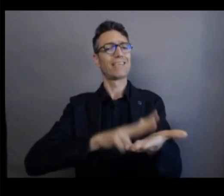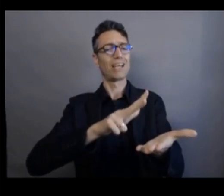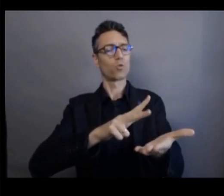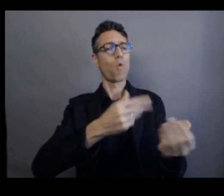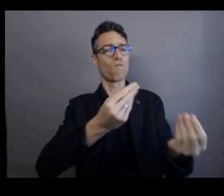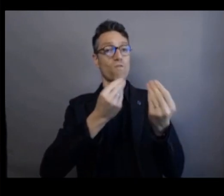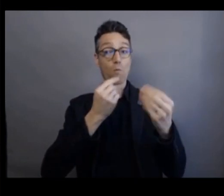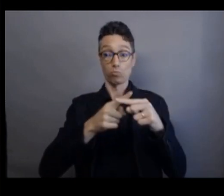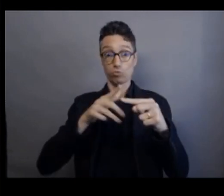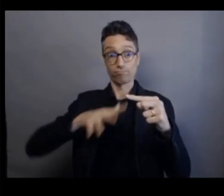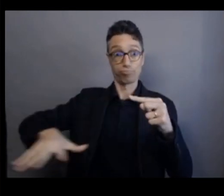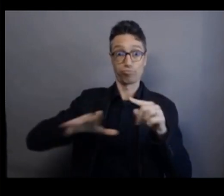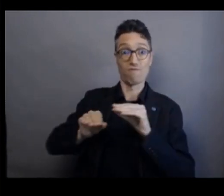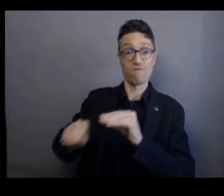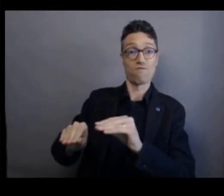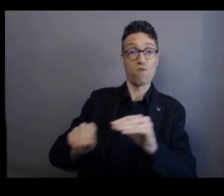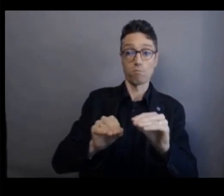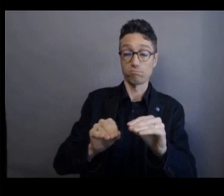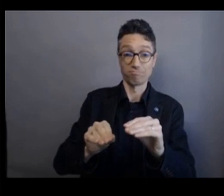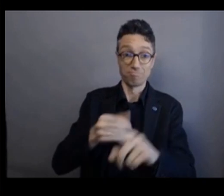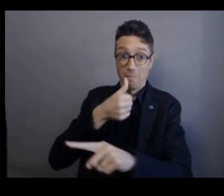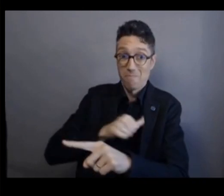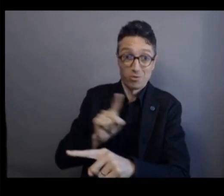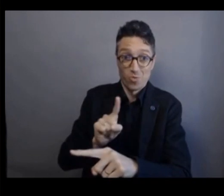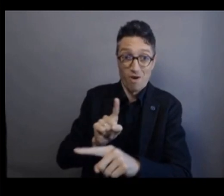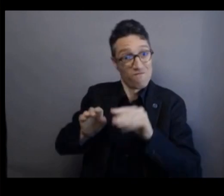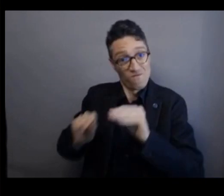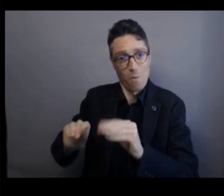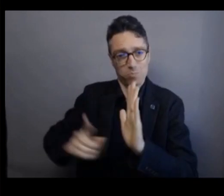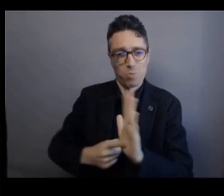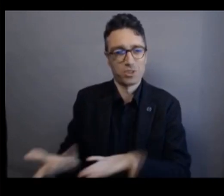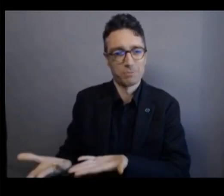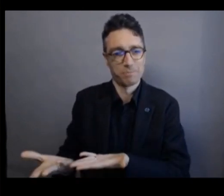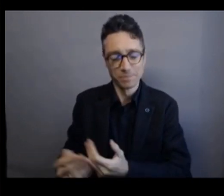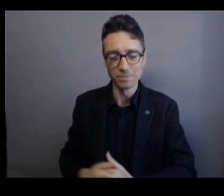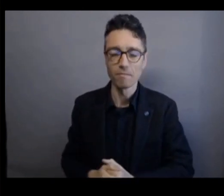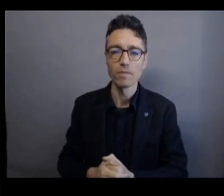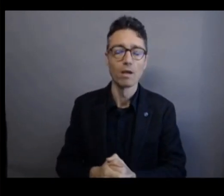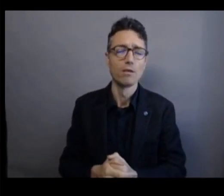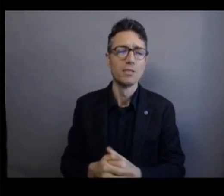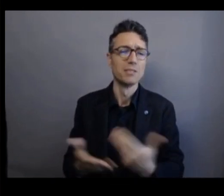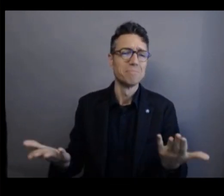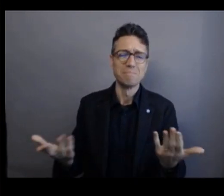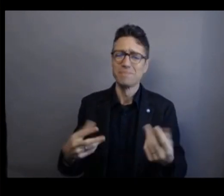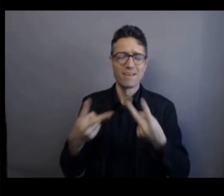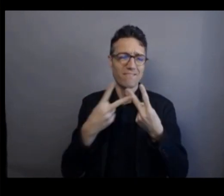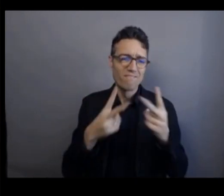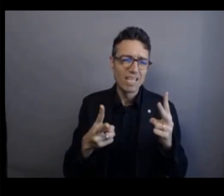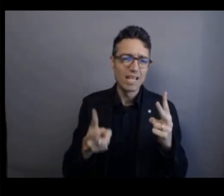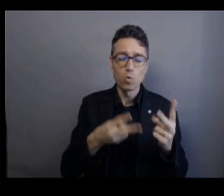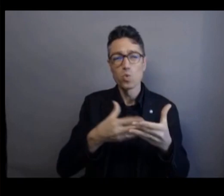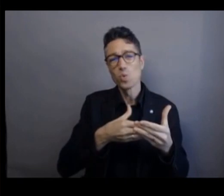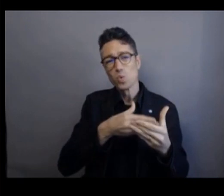métiers, que ça soit quand vous êtes sur des lignes interurbaines, quand vous êtes dans du transport de personnes à mobilité